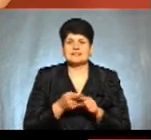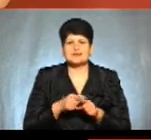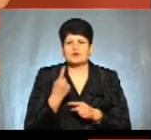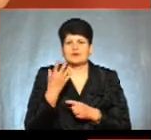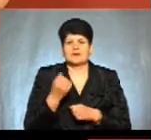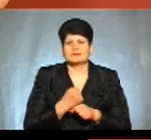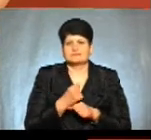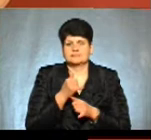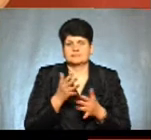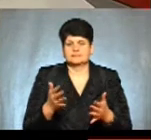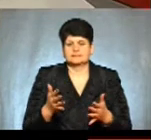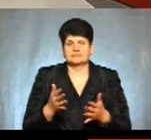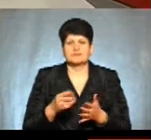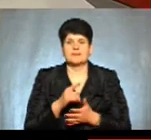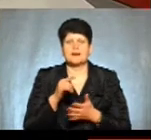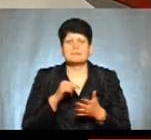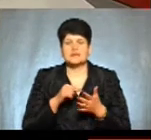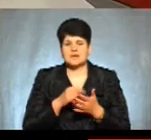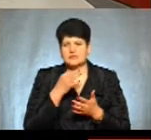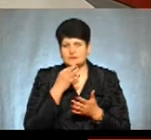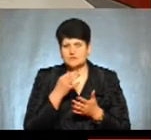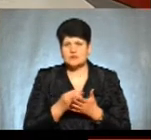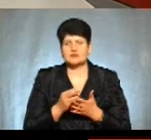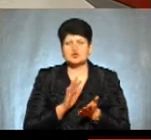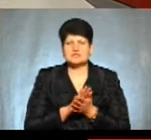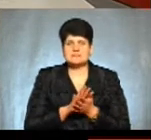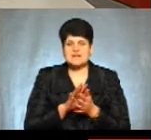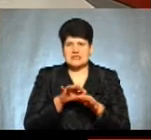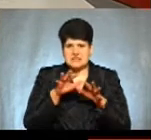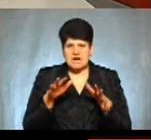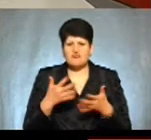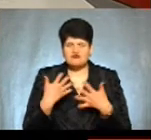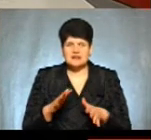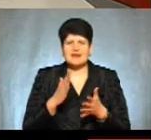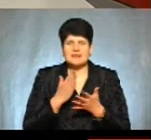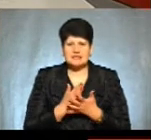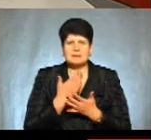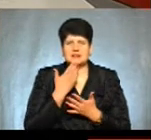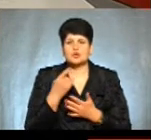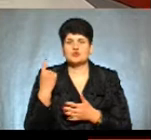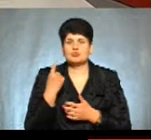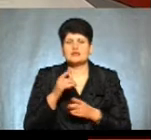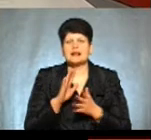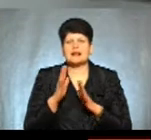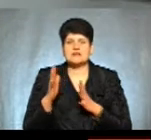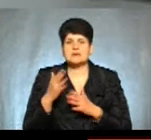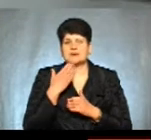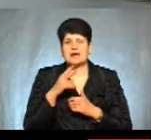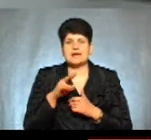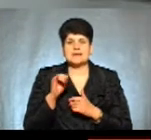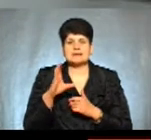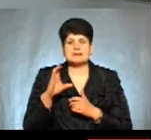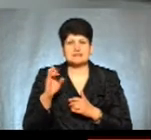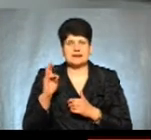Звичайно, що питання відповідальності, якщо вже сміття в лісі є, то питають господаря лісу, питають лісника чи